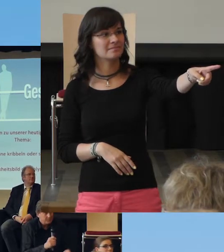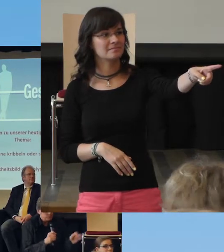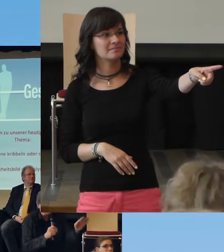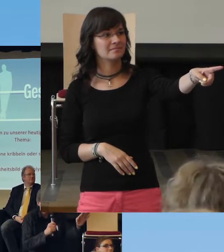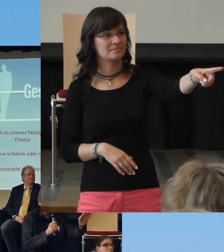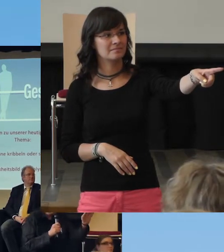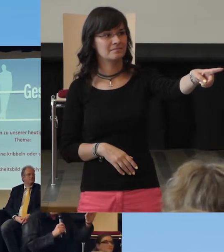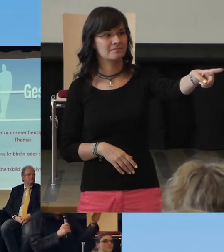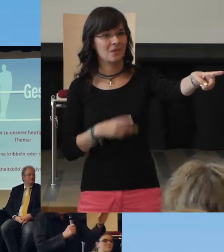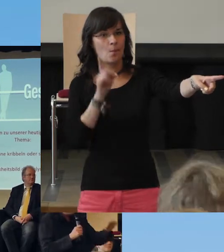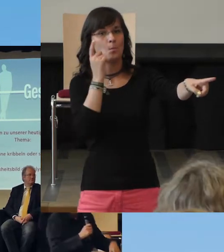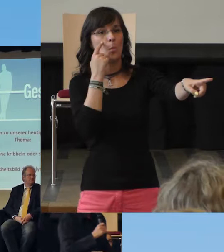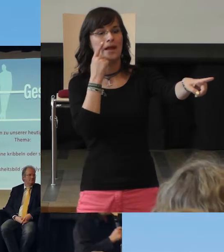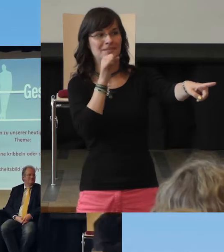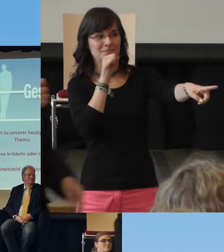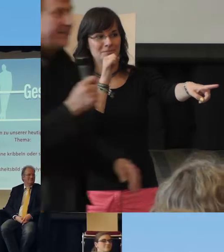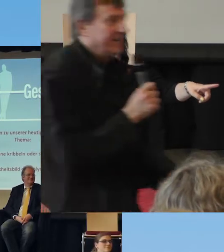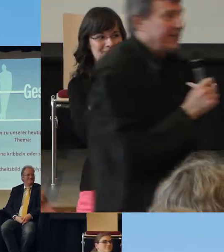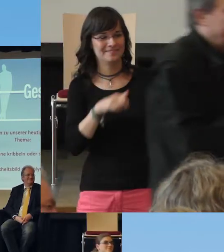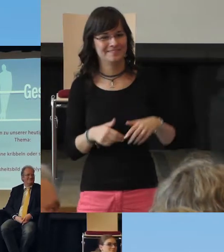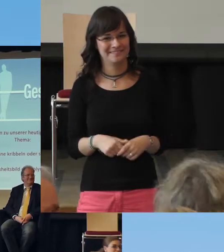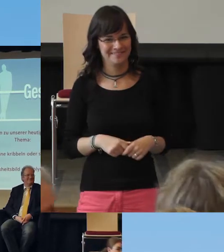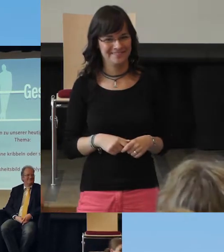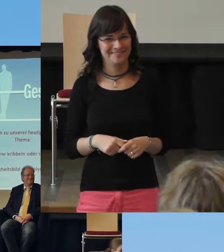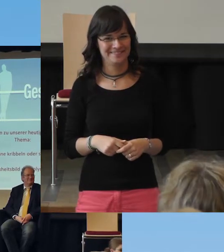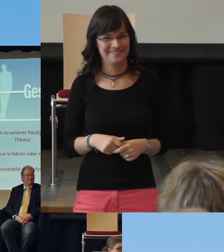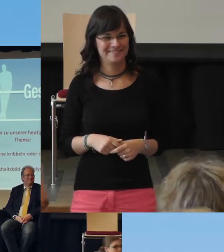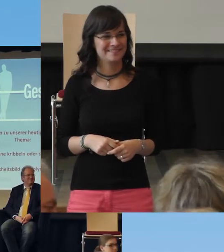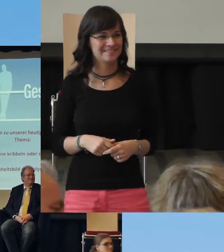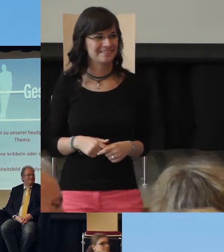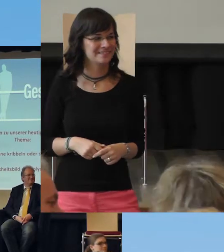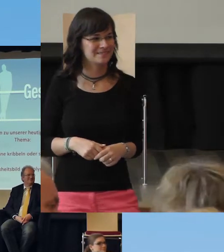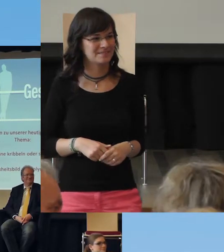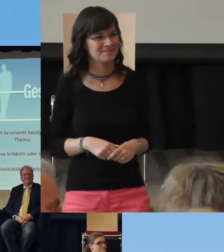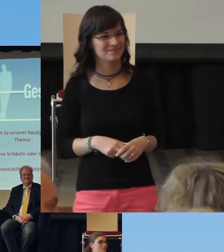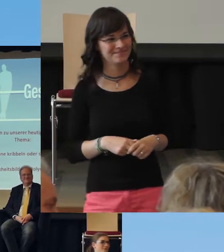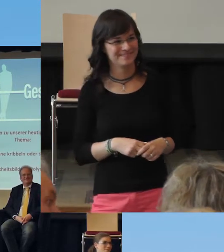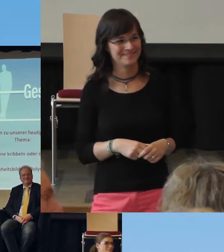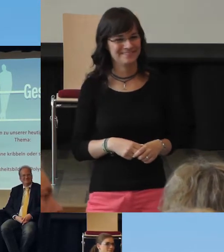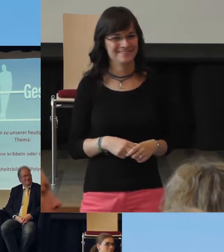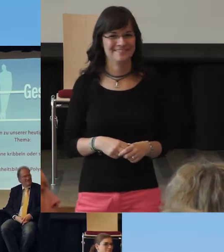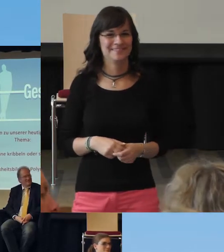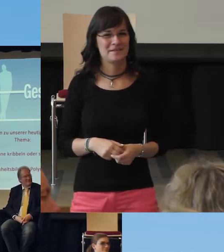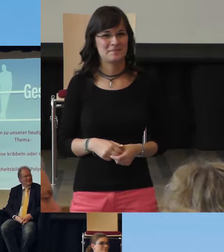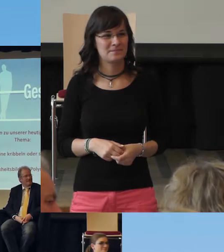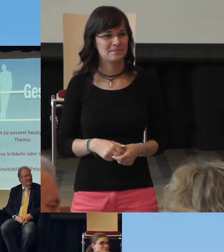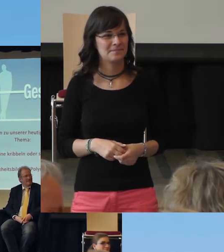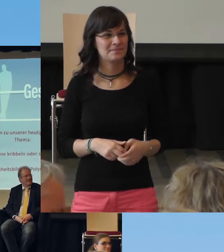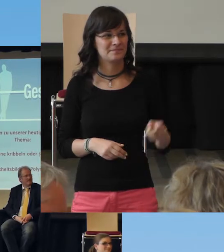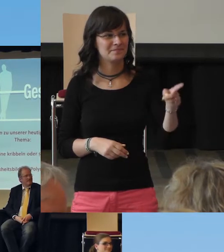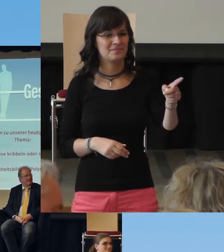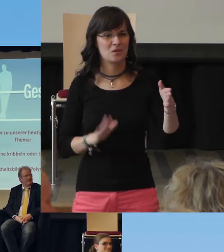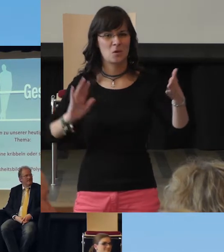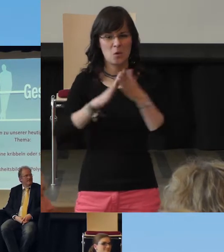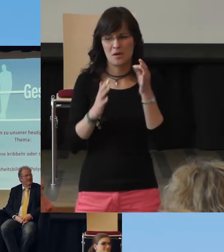Moment bitte Moment bitte denken sie ans Fernsehen das Fernsehen ich wollte nur eine kurze